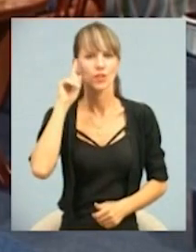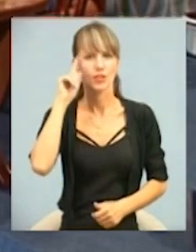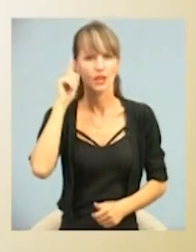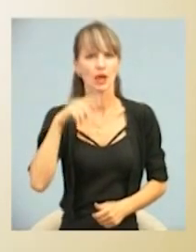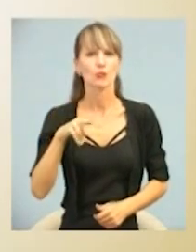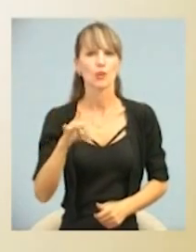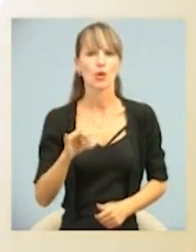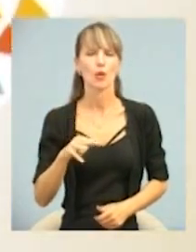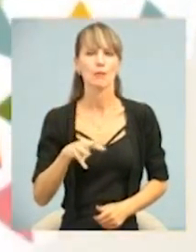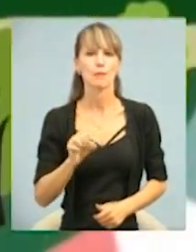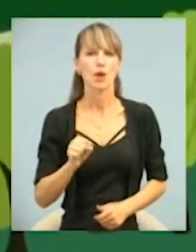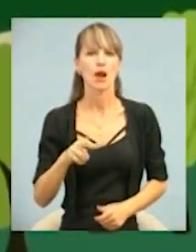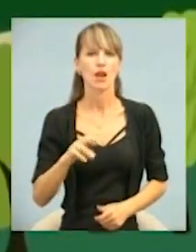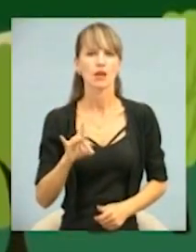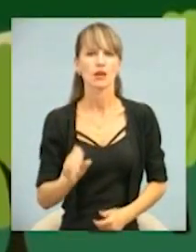маляра.